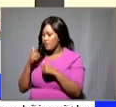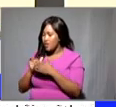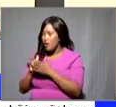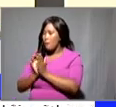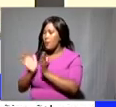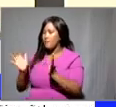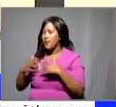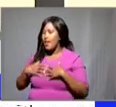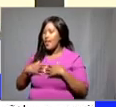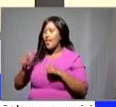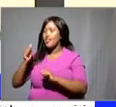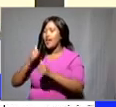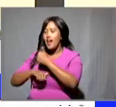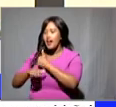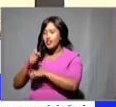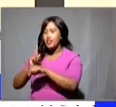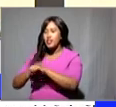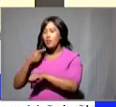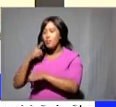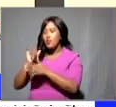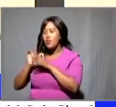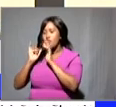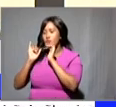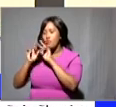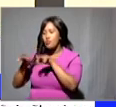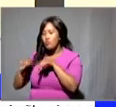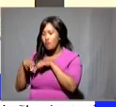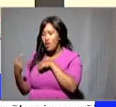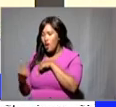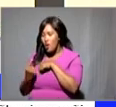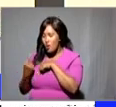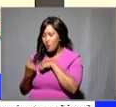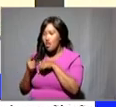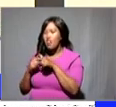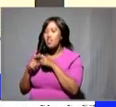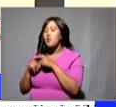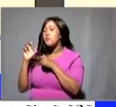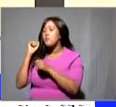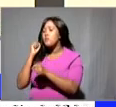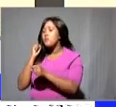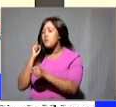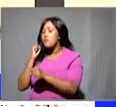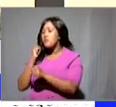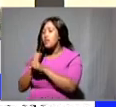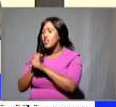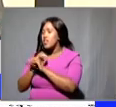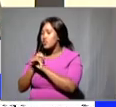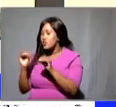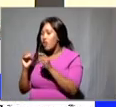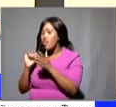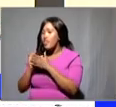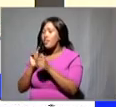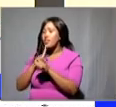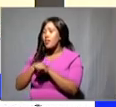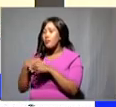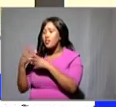act where we quarantine ushoke wage gwi quarantine ate umerie mungetho hindi oneguo kumira